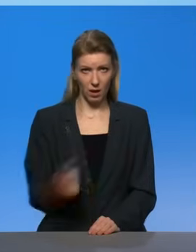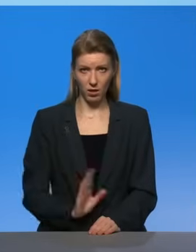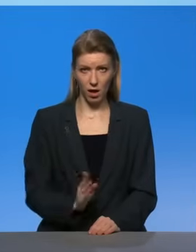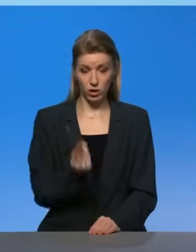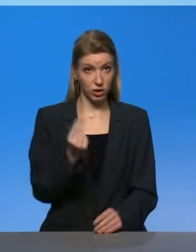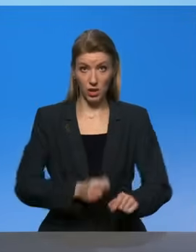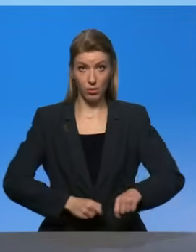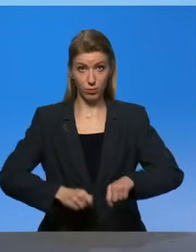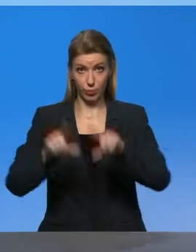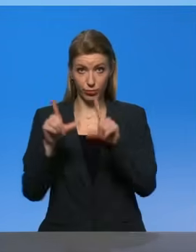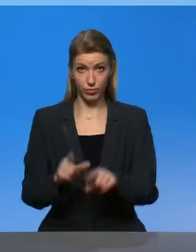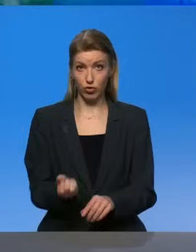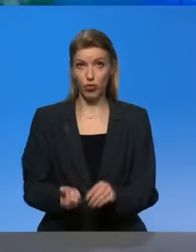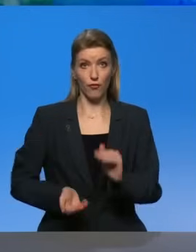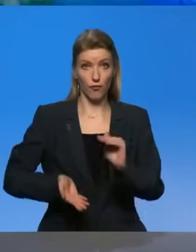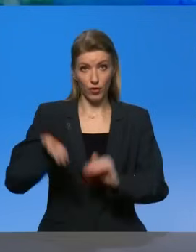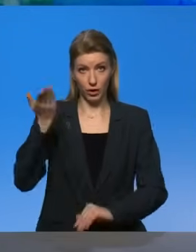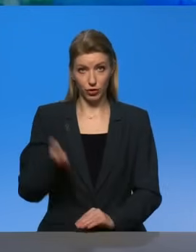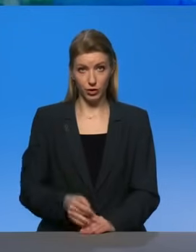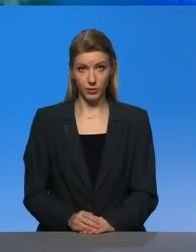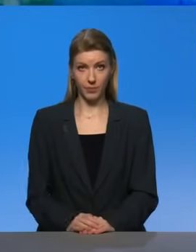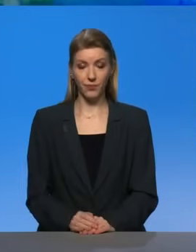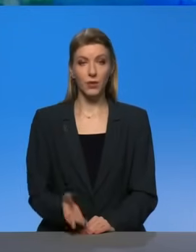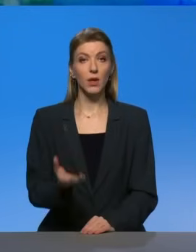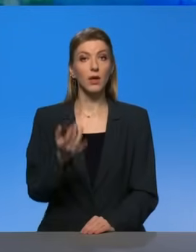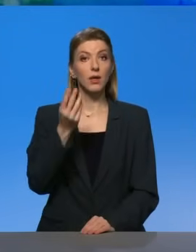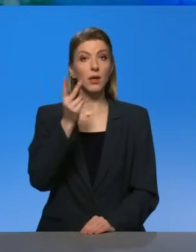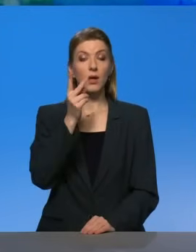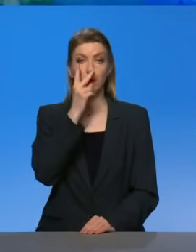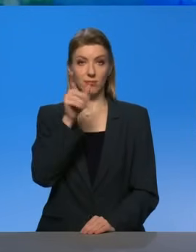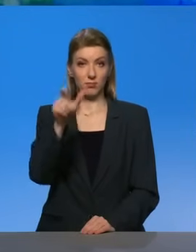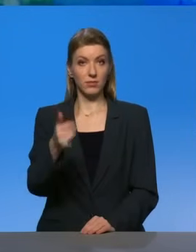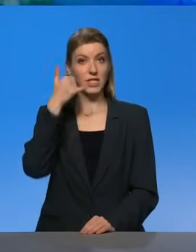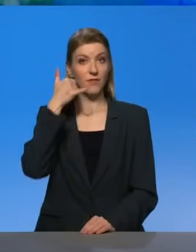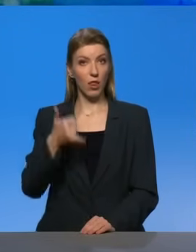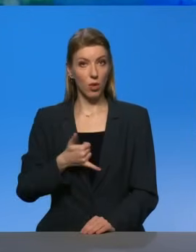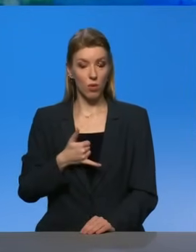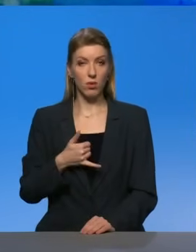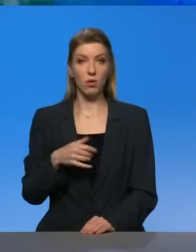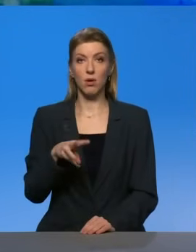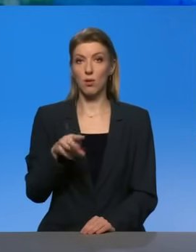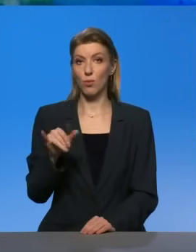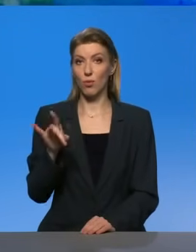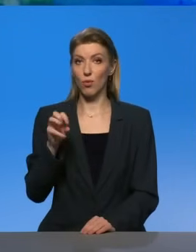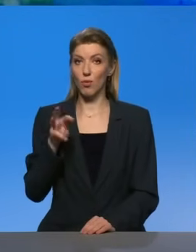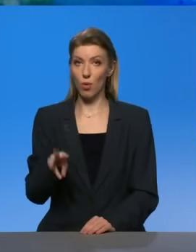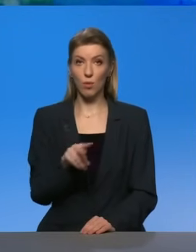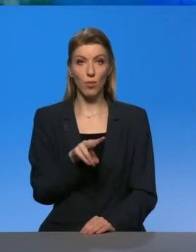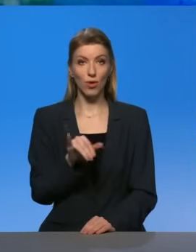выше. Давайте еще послушаем звонок. С нами на связи Людмила из Мурома. Добрый день, слушаем, вы в